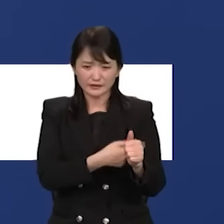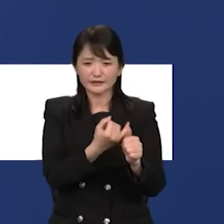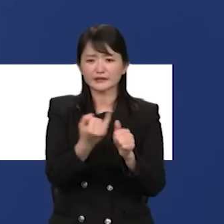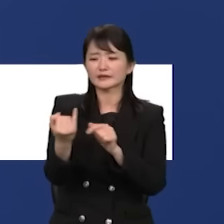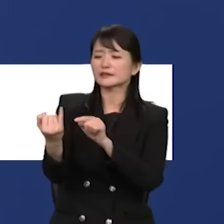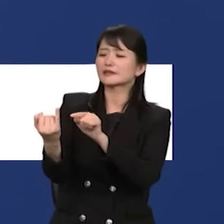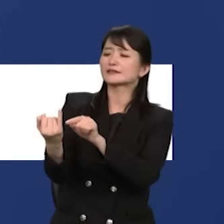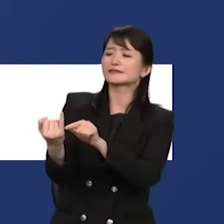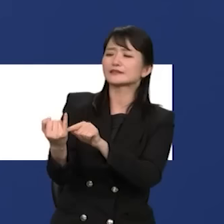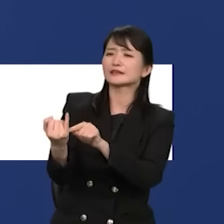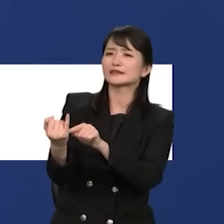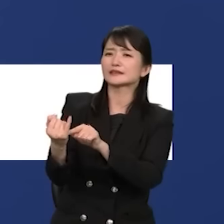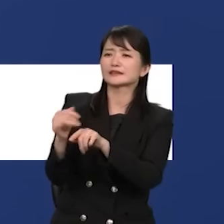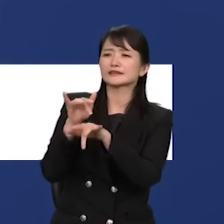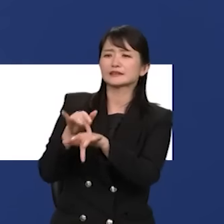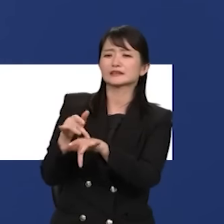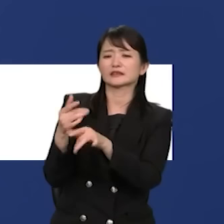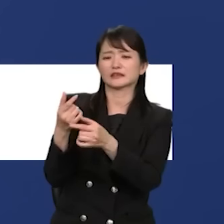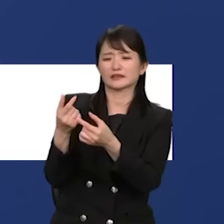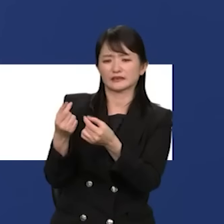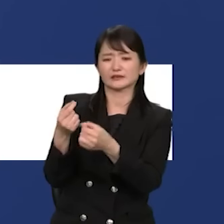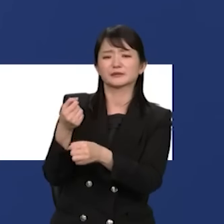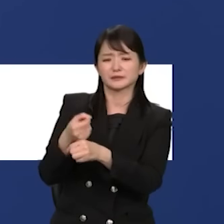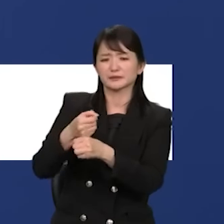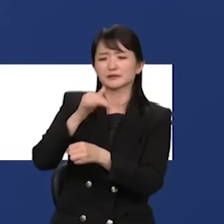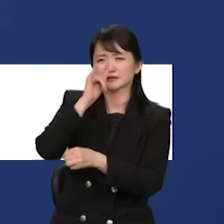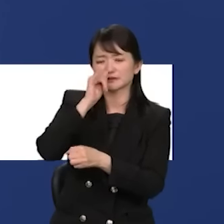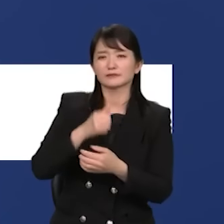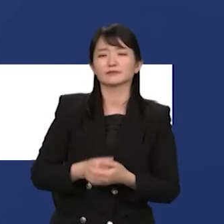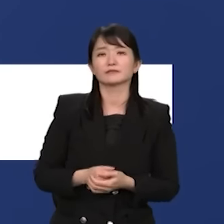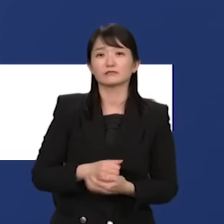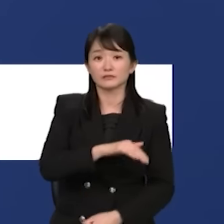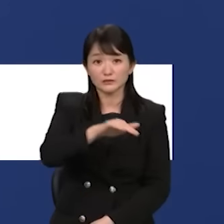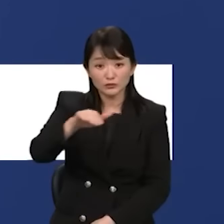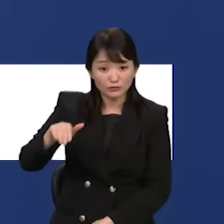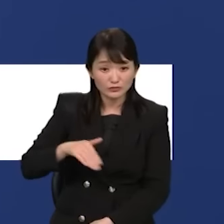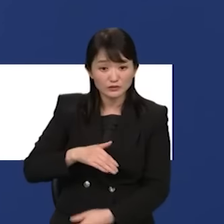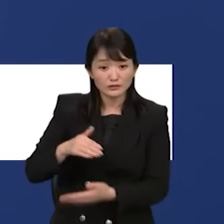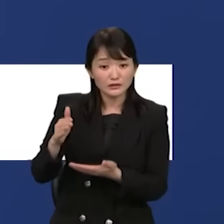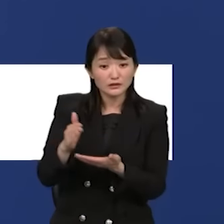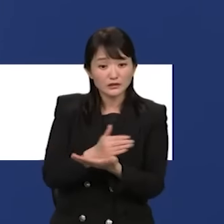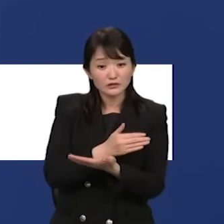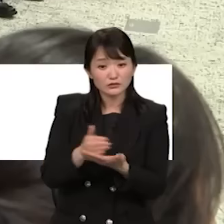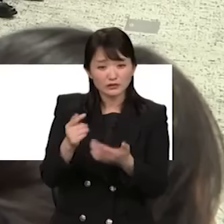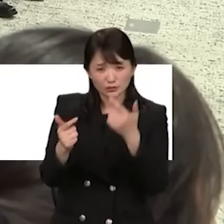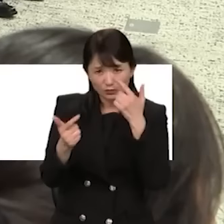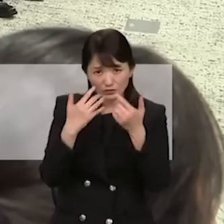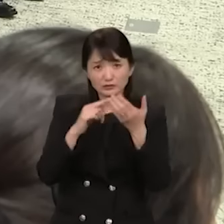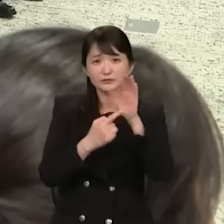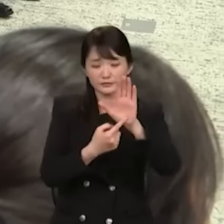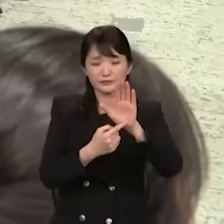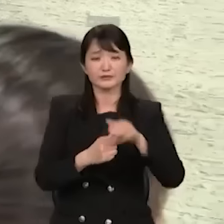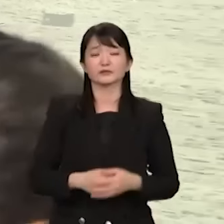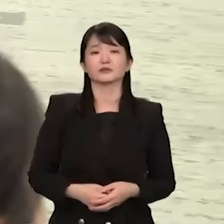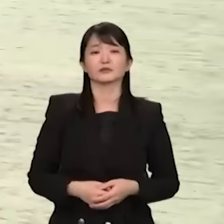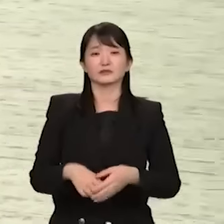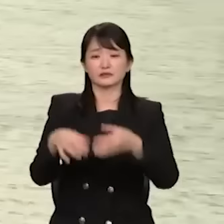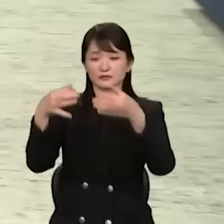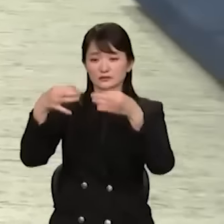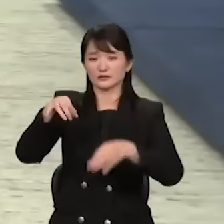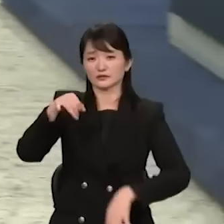좀 악마화시킨 거는 있습니다. 그러나 우리가 가릴 거는 명확하게 가려야 되고. 김건희